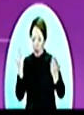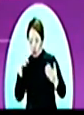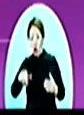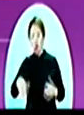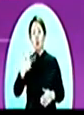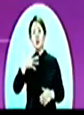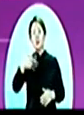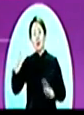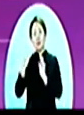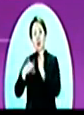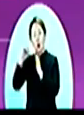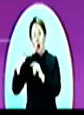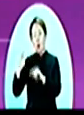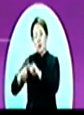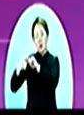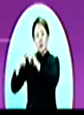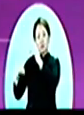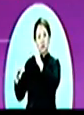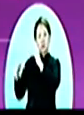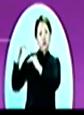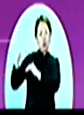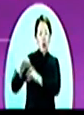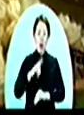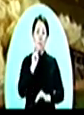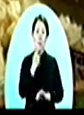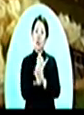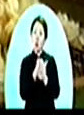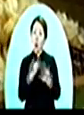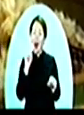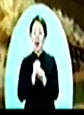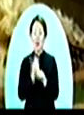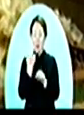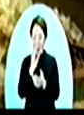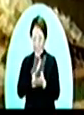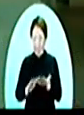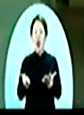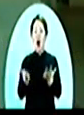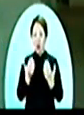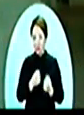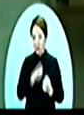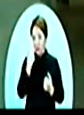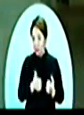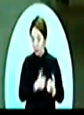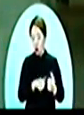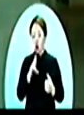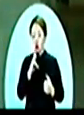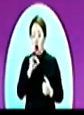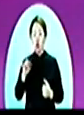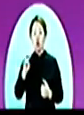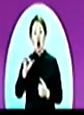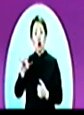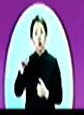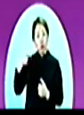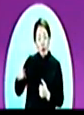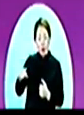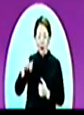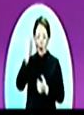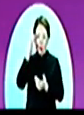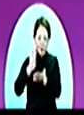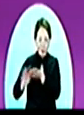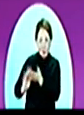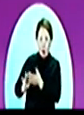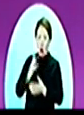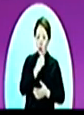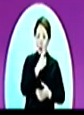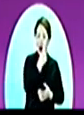харьцуулахад 35-60 хүртэл хуваар нэмэгдэж, 1600 гаруй ажлын байр шинээр бий болж, ноос ноолуурын